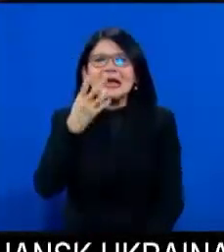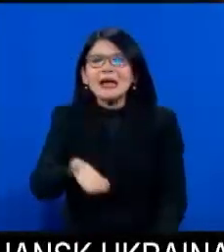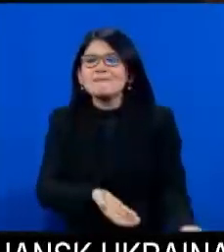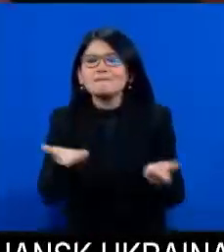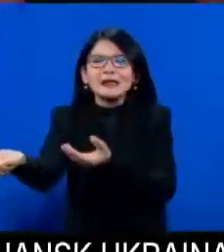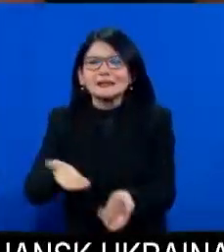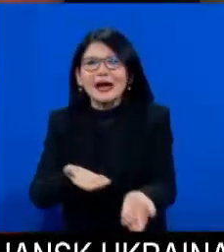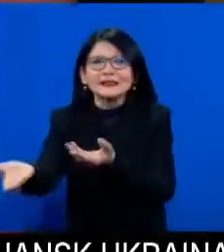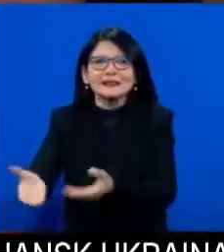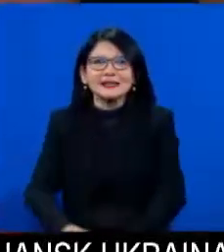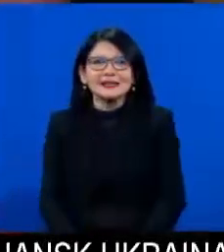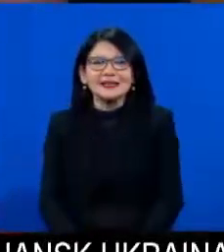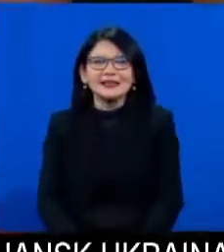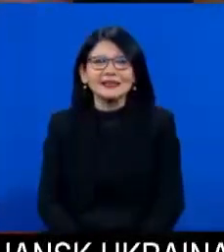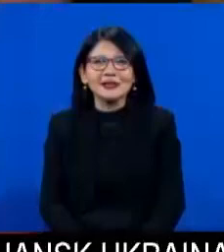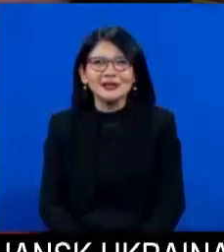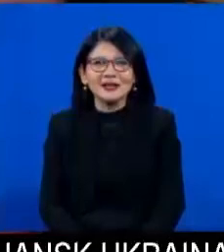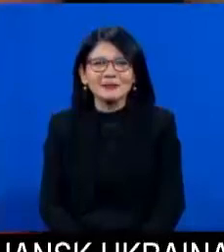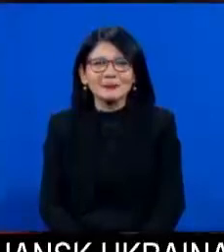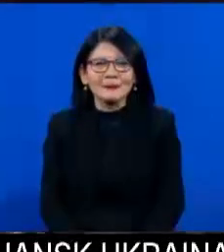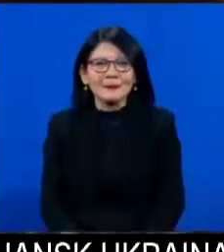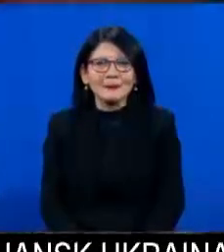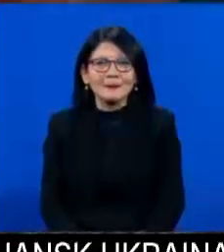Saya oper. Ya. Wow, Allahu Akbar.